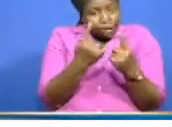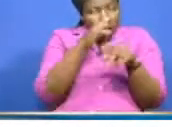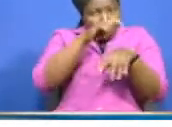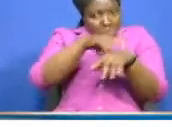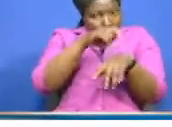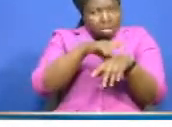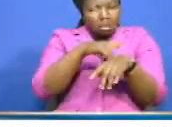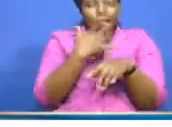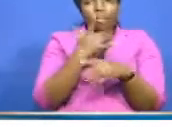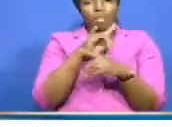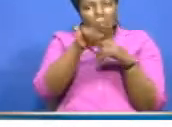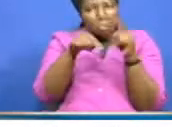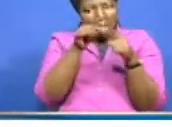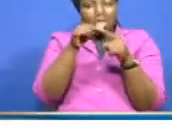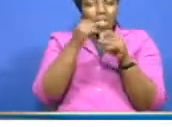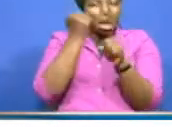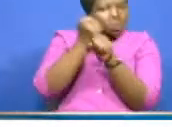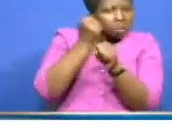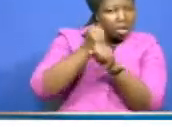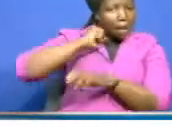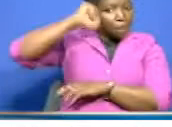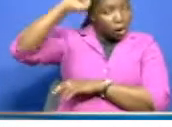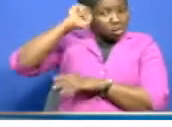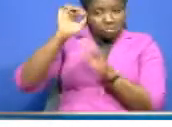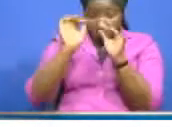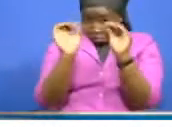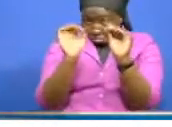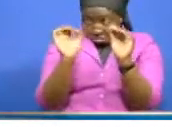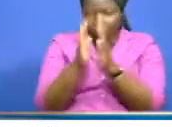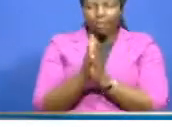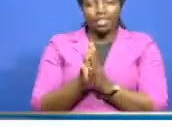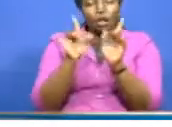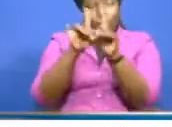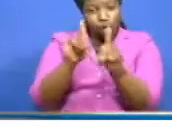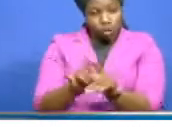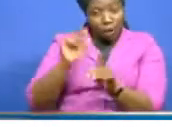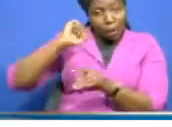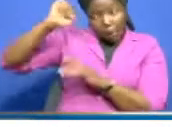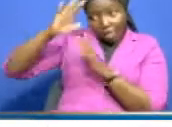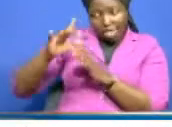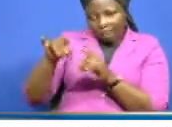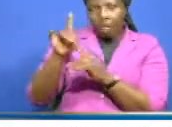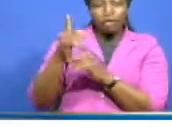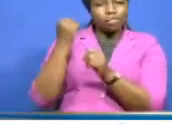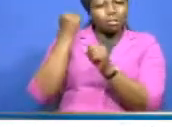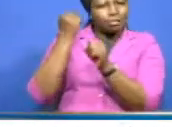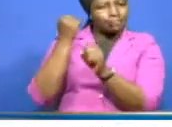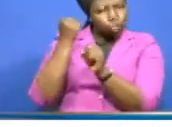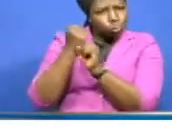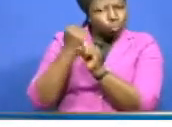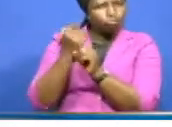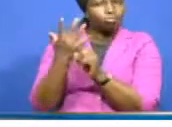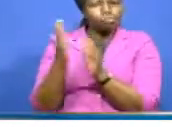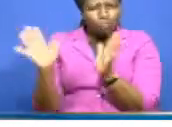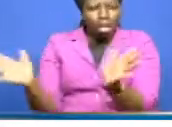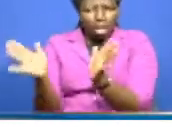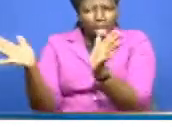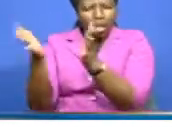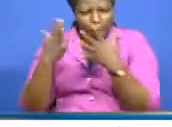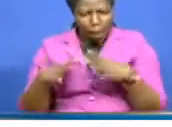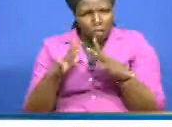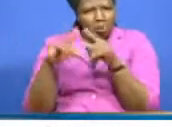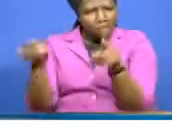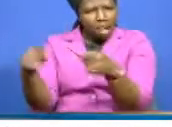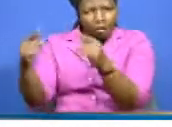kwenye jukwaa la kisiasa, na wenyewe wale wanasiasa hawachochei hizo vita. Kwa hivyo naweza sema kwa wakati